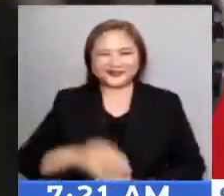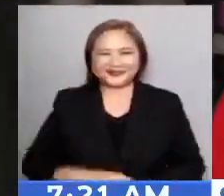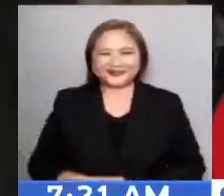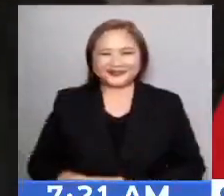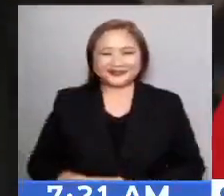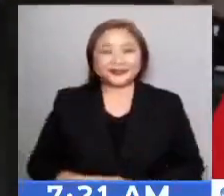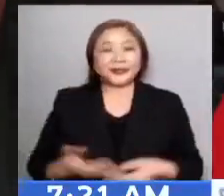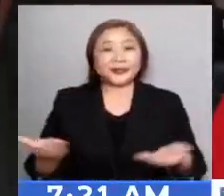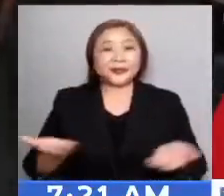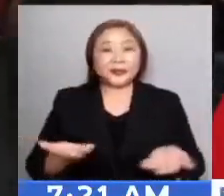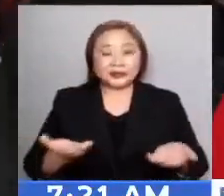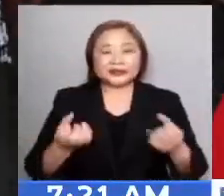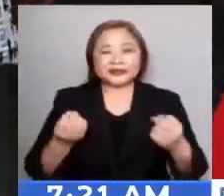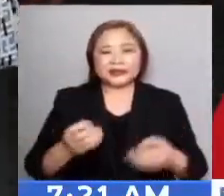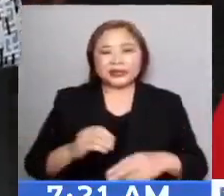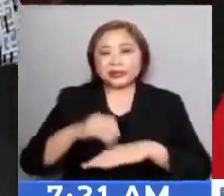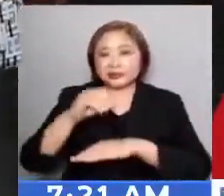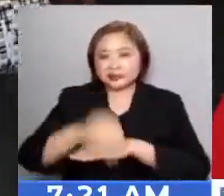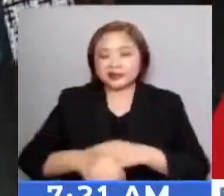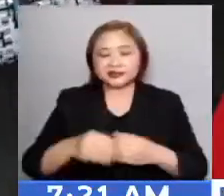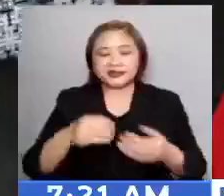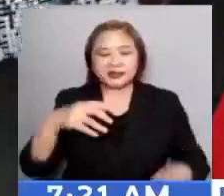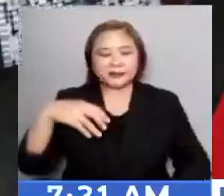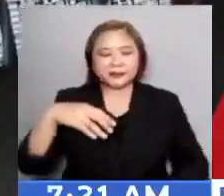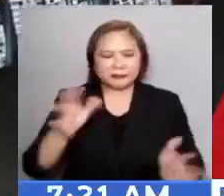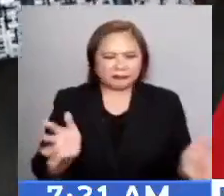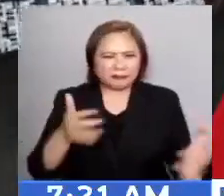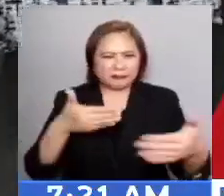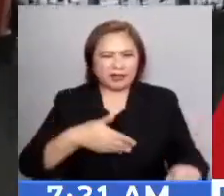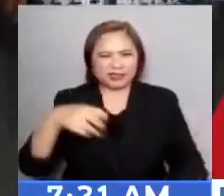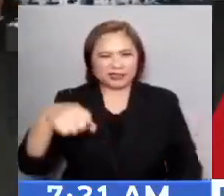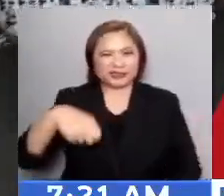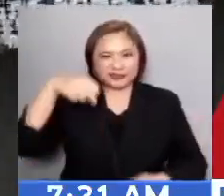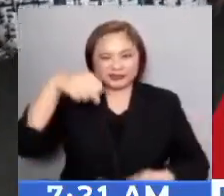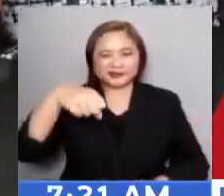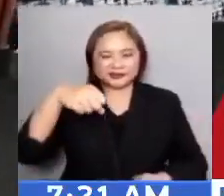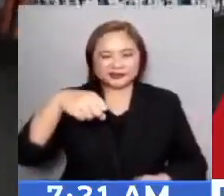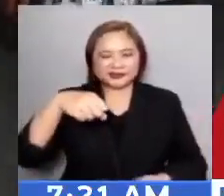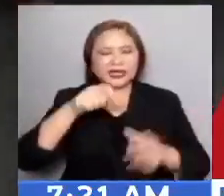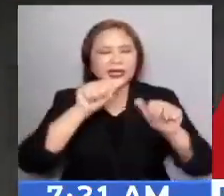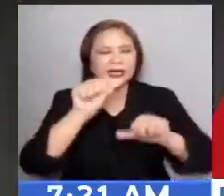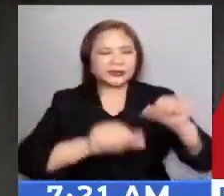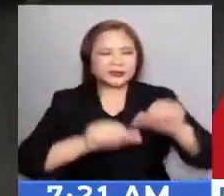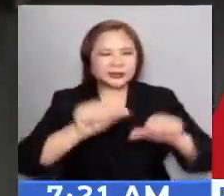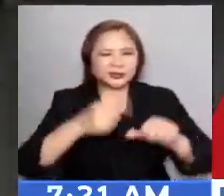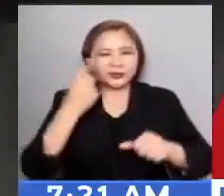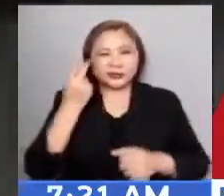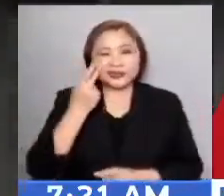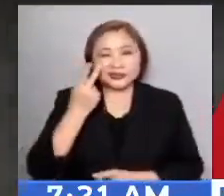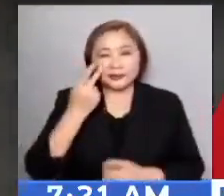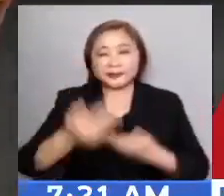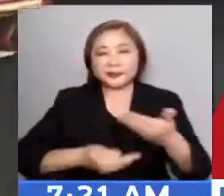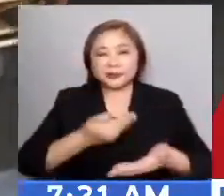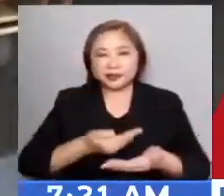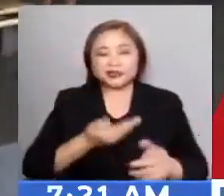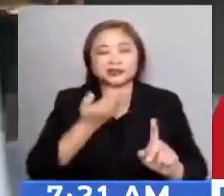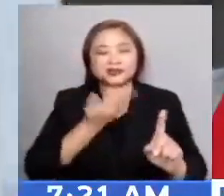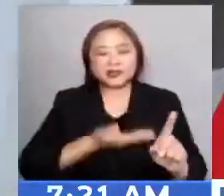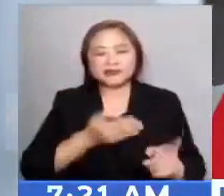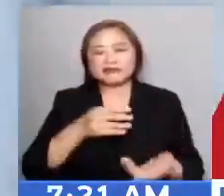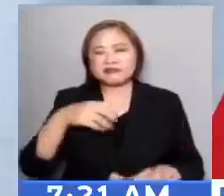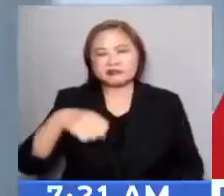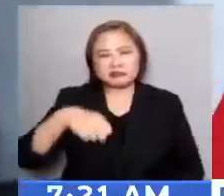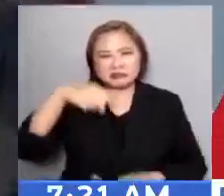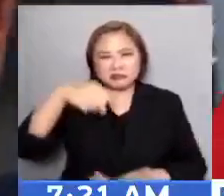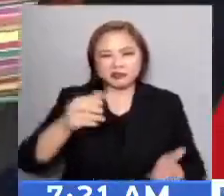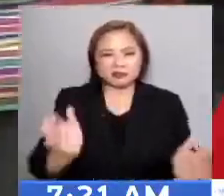baggage assessment area para hintayin yung pag-assess at pagproseso sa kanilang mga bagahe. Ano? Pagkatapos